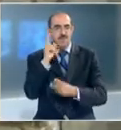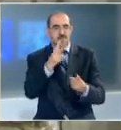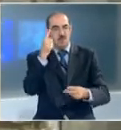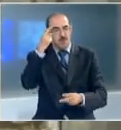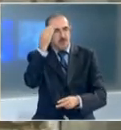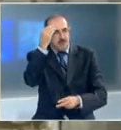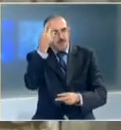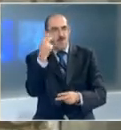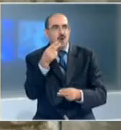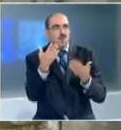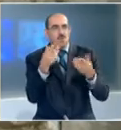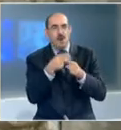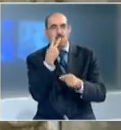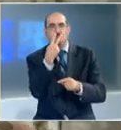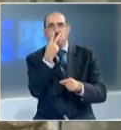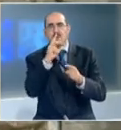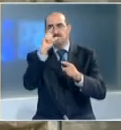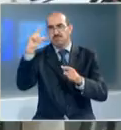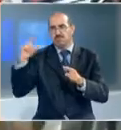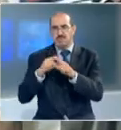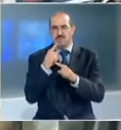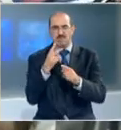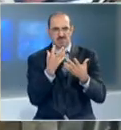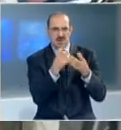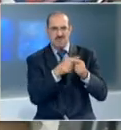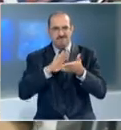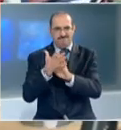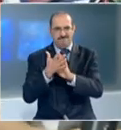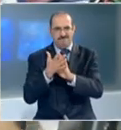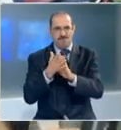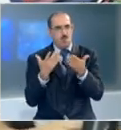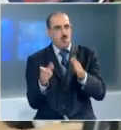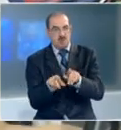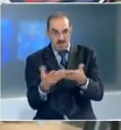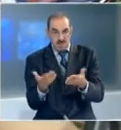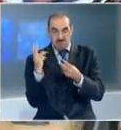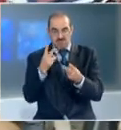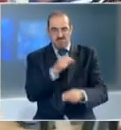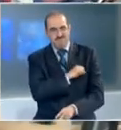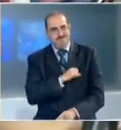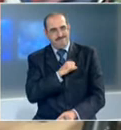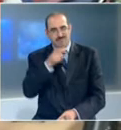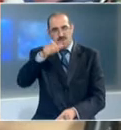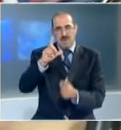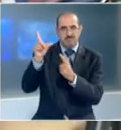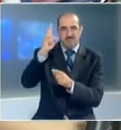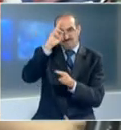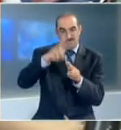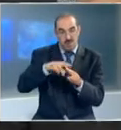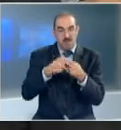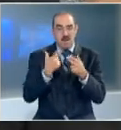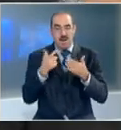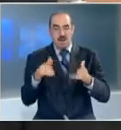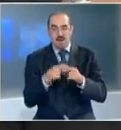جدودنا والدينا، دارت فينا المنكر. وأرحم على شهداء الجزائر، وهذه البلاد هي